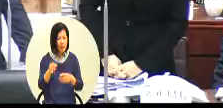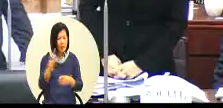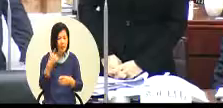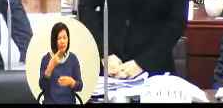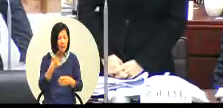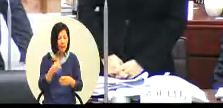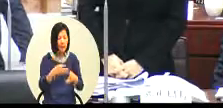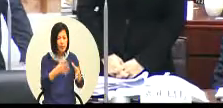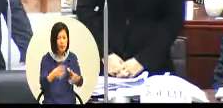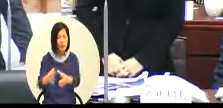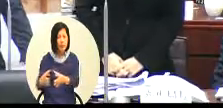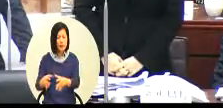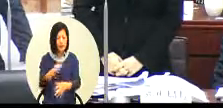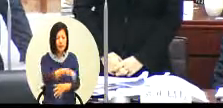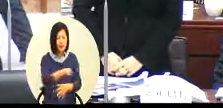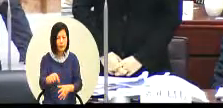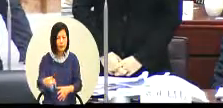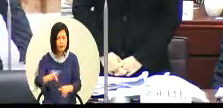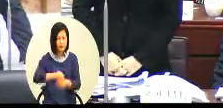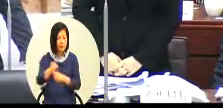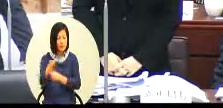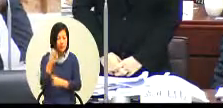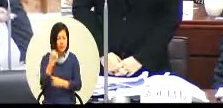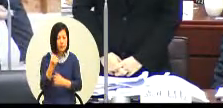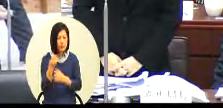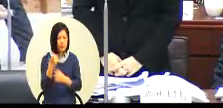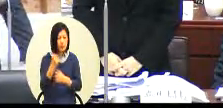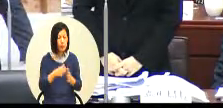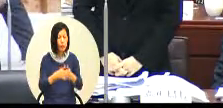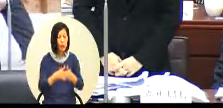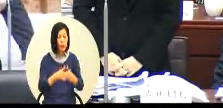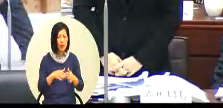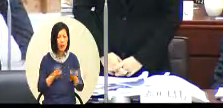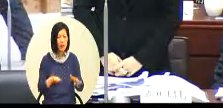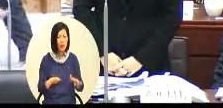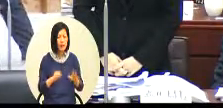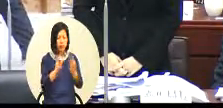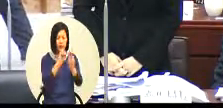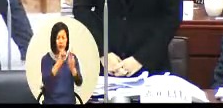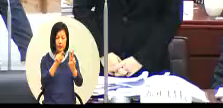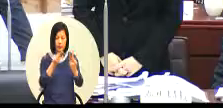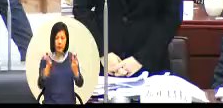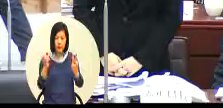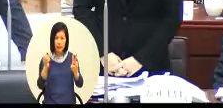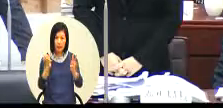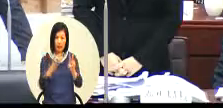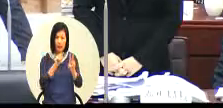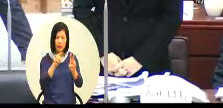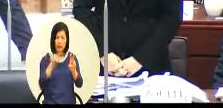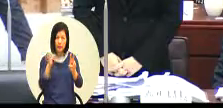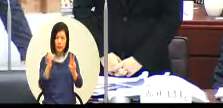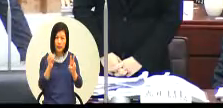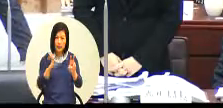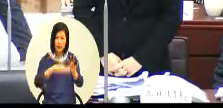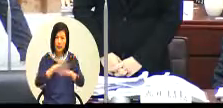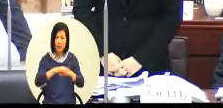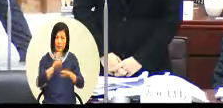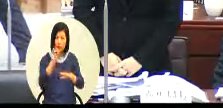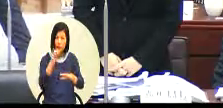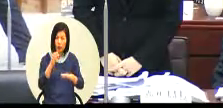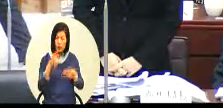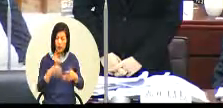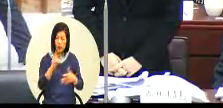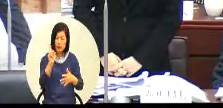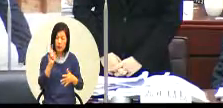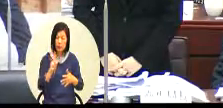点，我希望你要加强。今天来讲这个 2.0 能不能成功的一个最大的一个问题